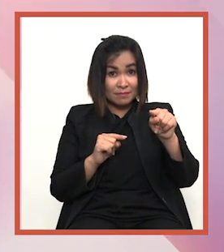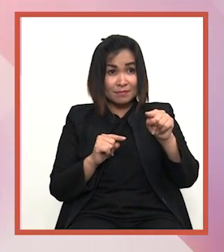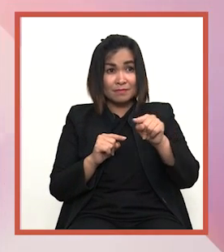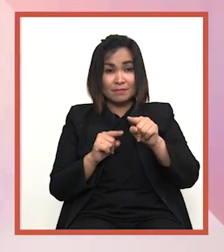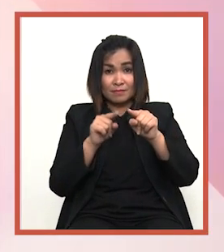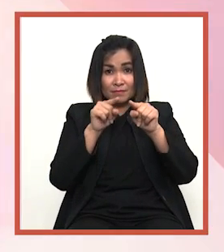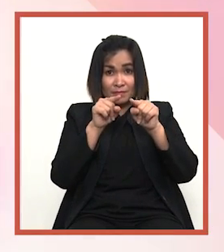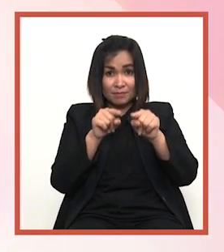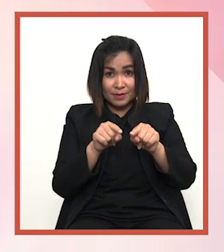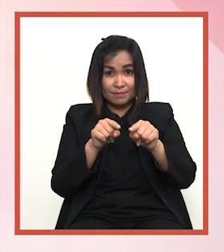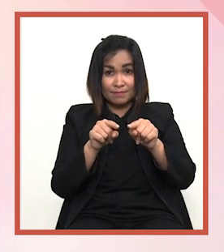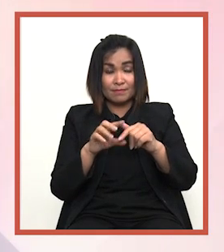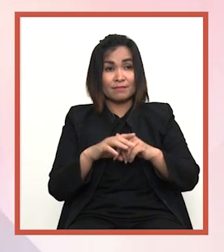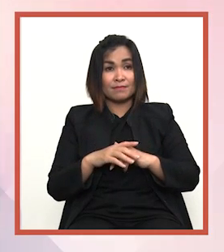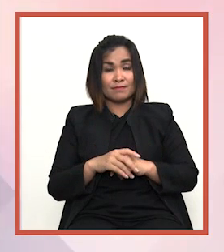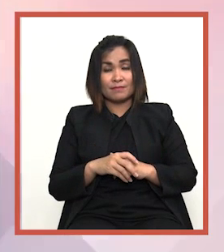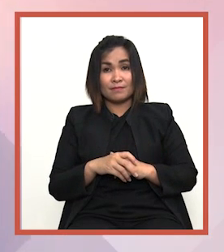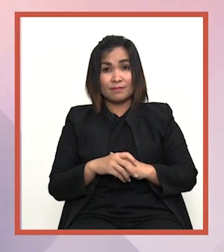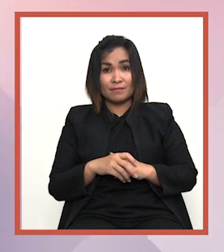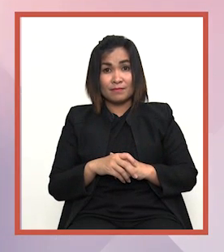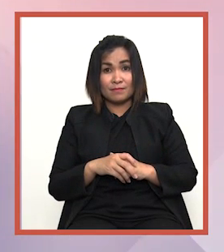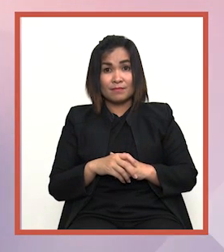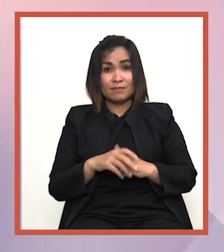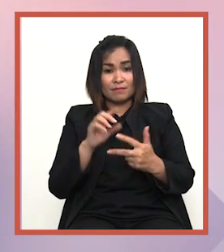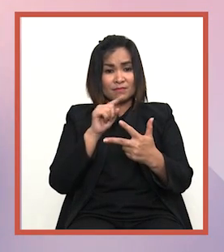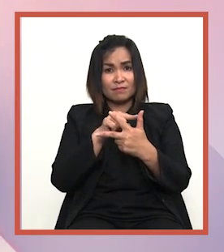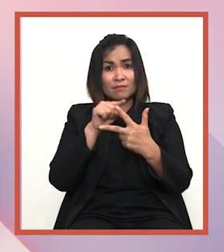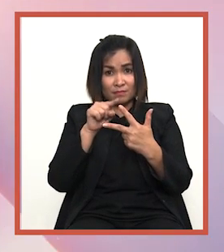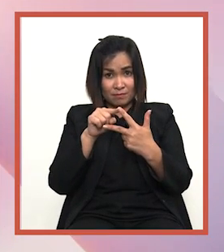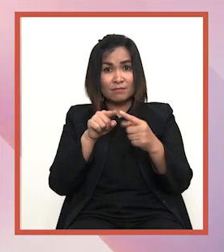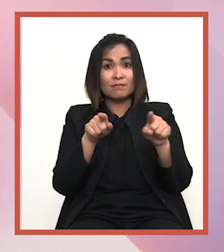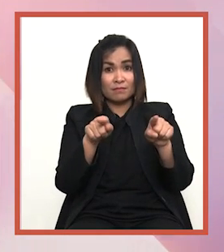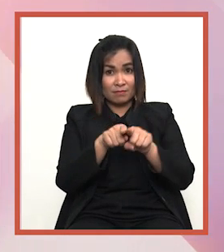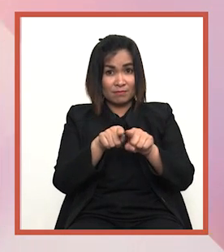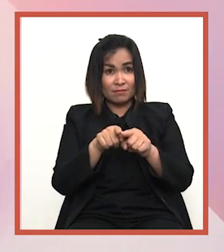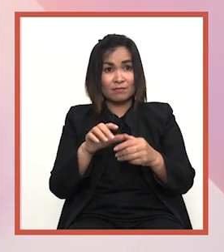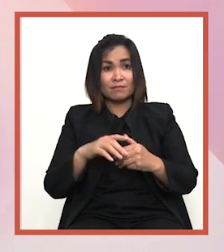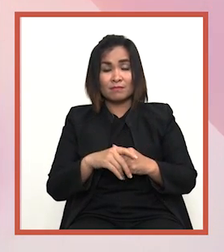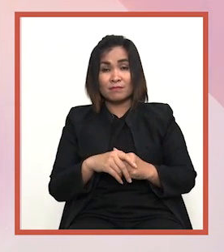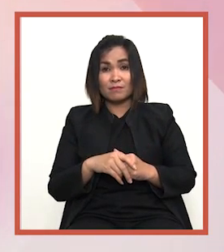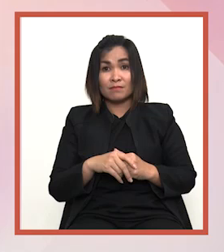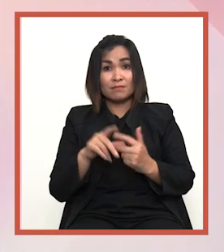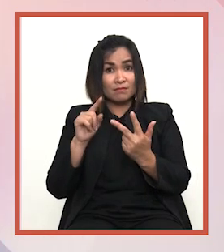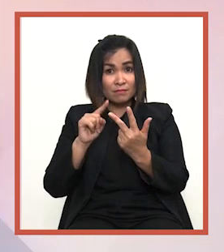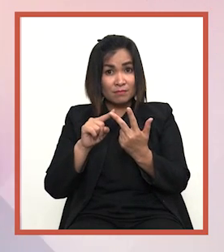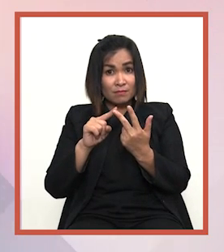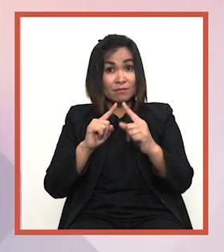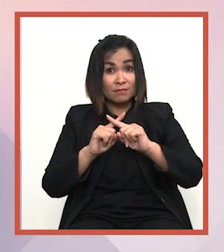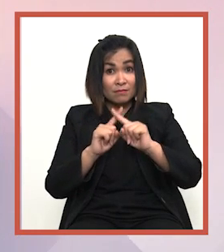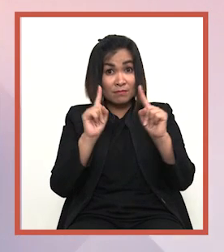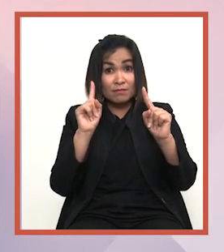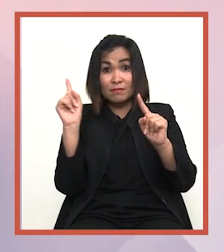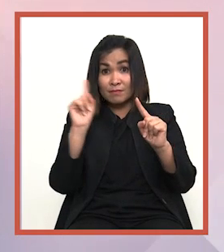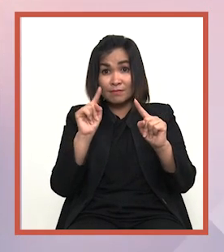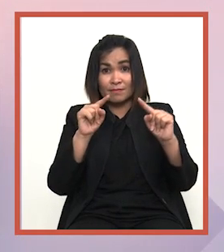ก็จะมีขีด2ขีดอยู่ด้านล่างนะครับลักษณะแบบงานสมบูรณ์กับแบบการทำงานจะเหมือนกันนะครับแต่แบบงานติดตั้งนะ